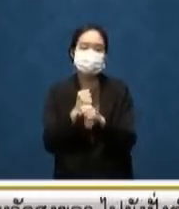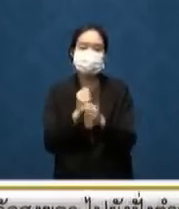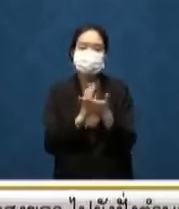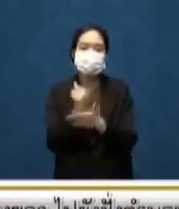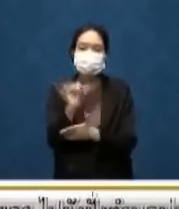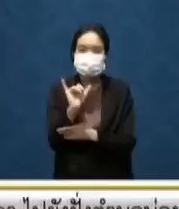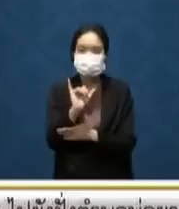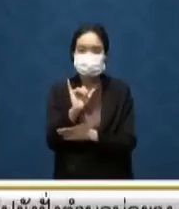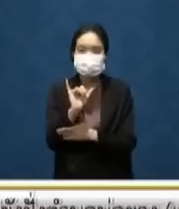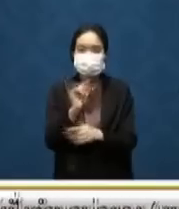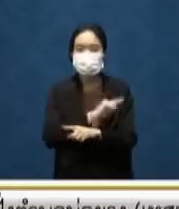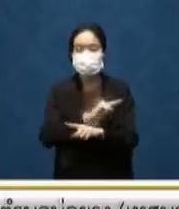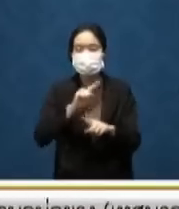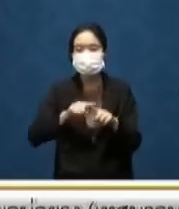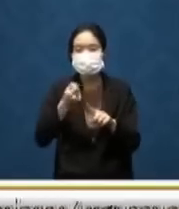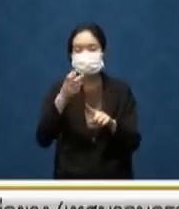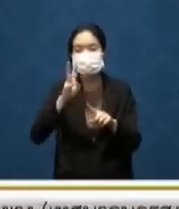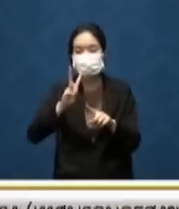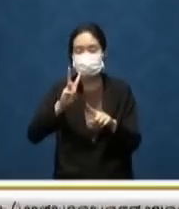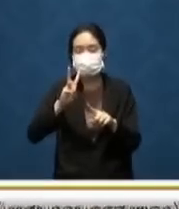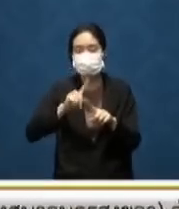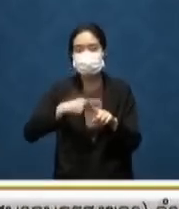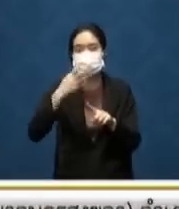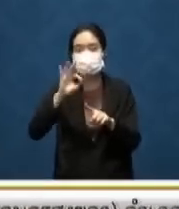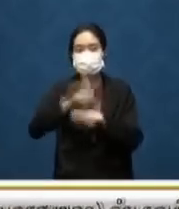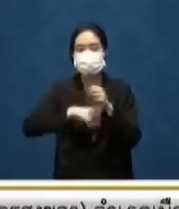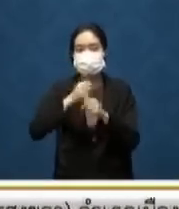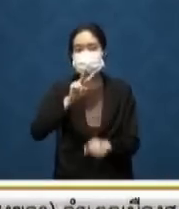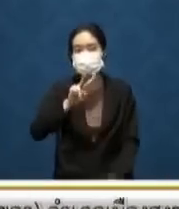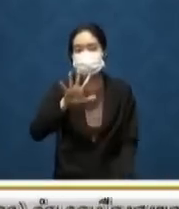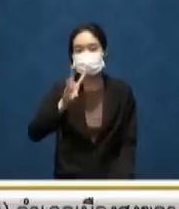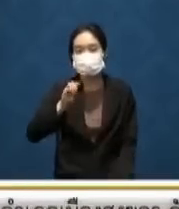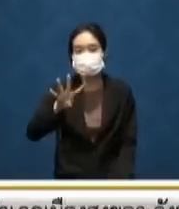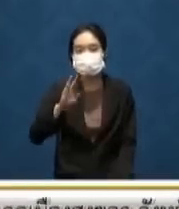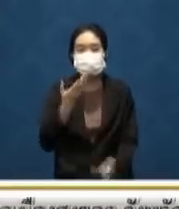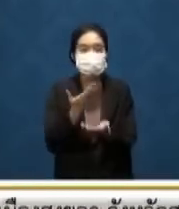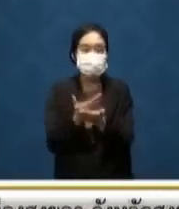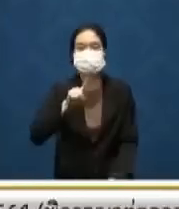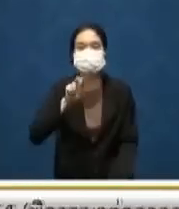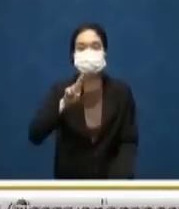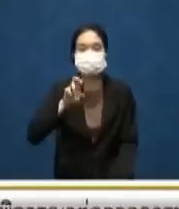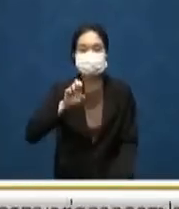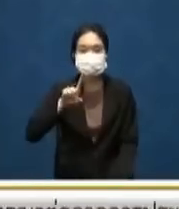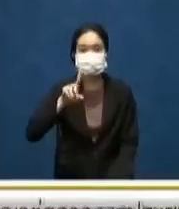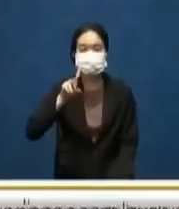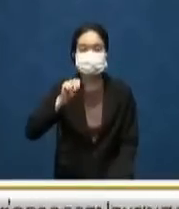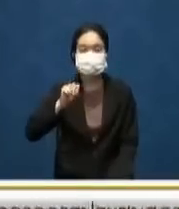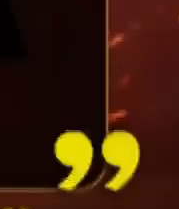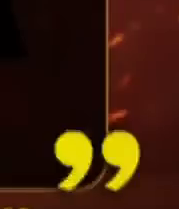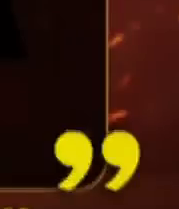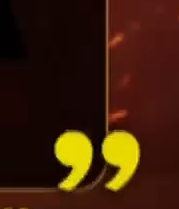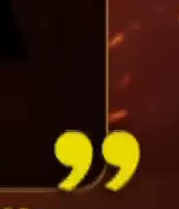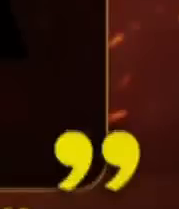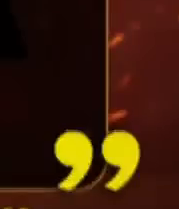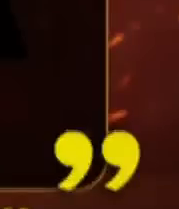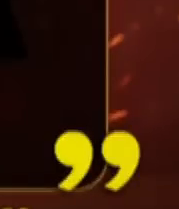เพราะกกตนะครับก็ไปบอกว่าขอเวลา 45วันหลังจากที่กฎหมายลูกปลากัดบังคับใช้นั่นก็คืออาจจะขอ